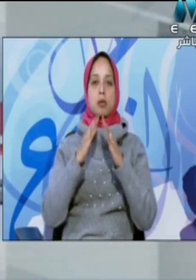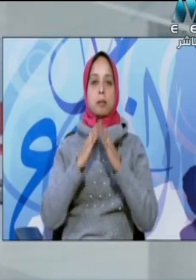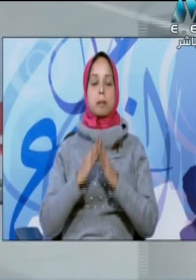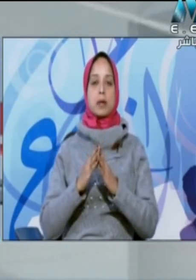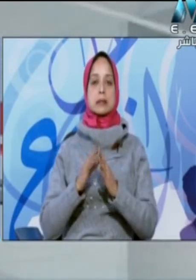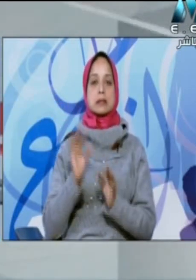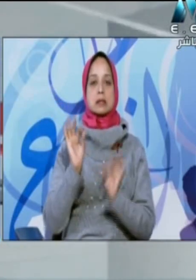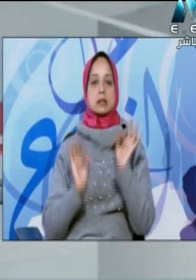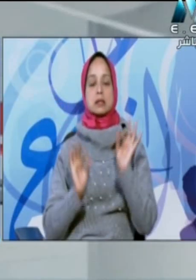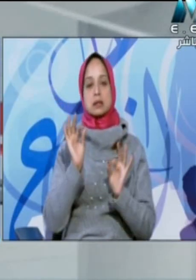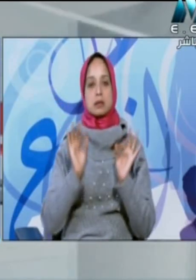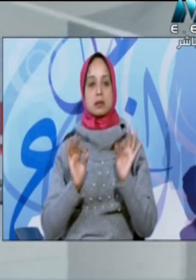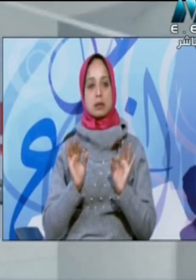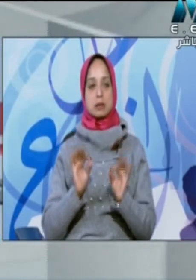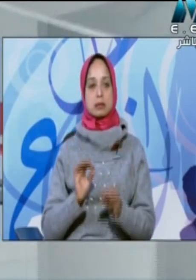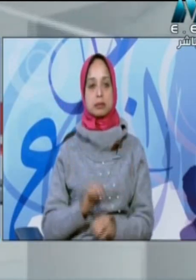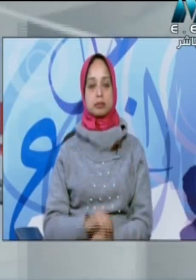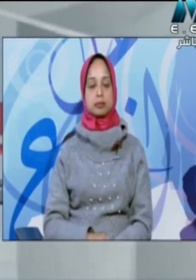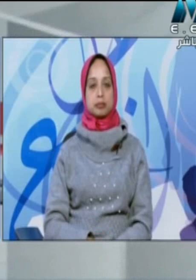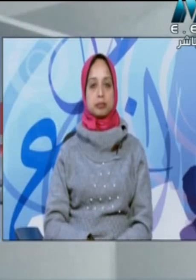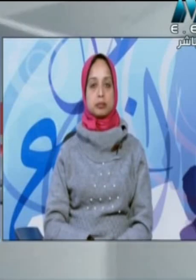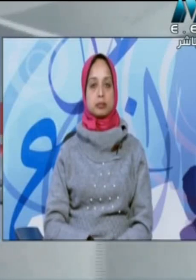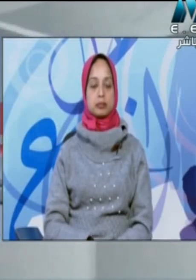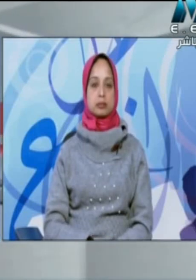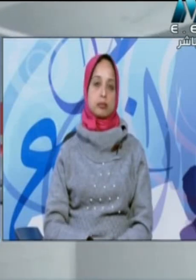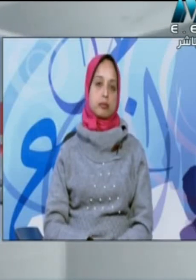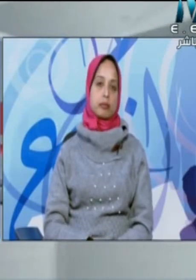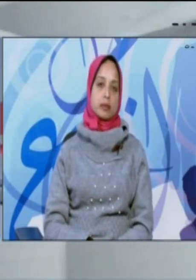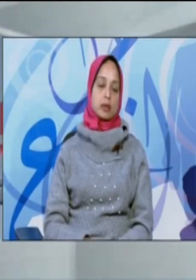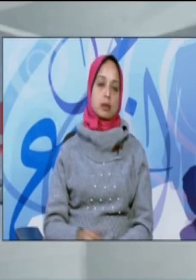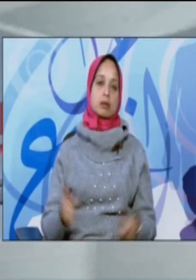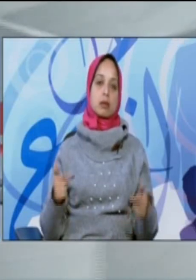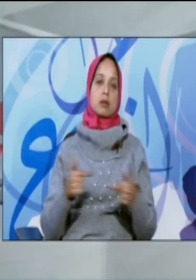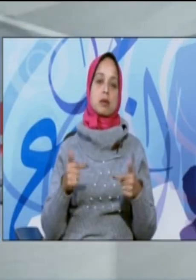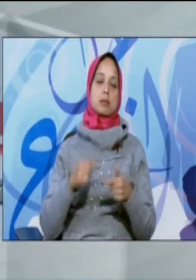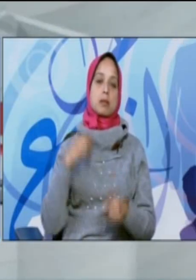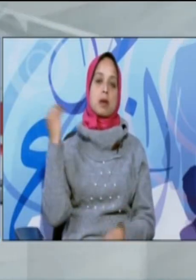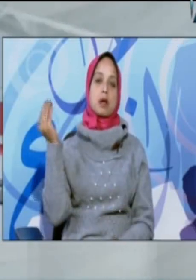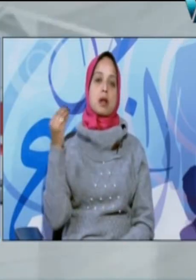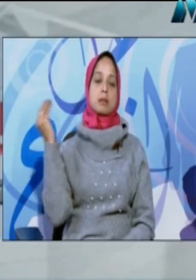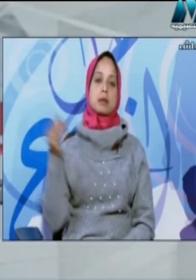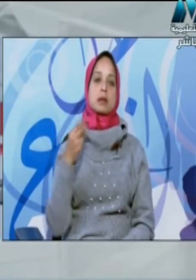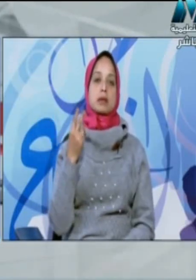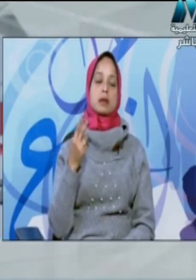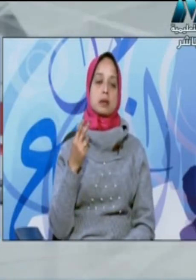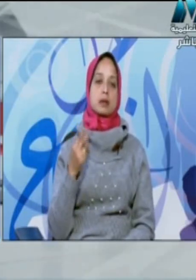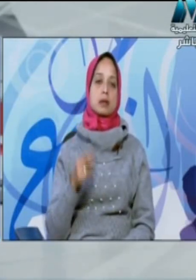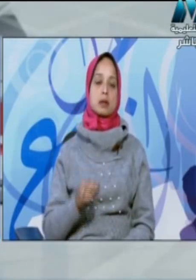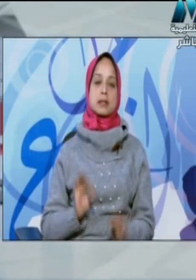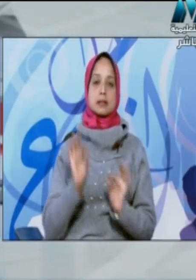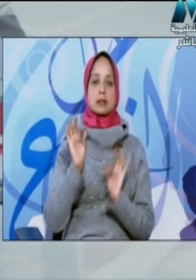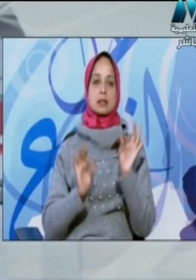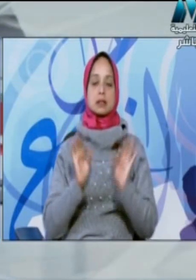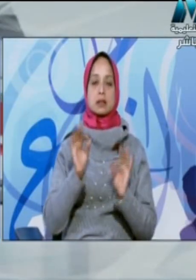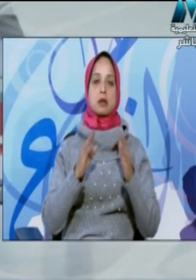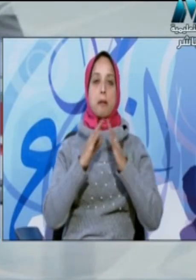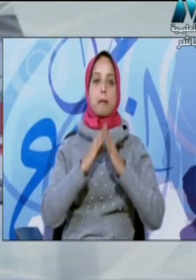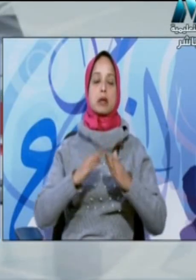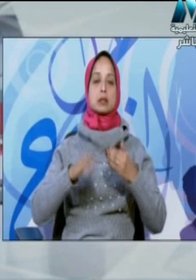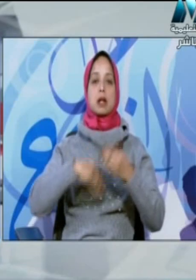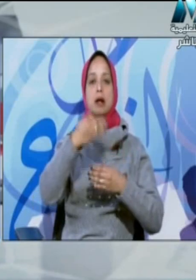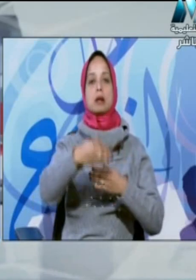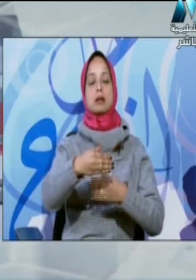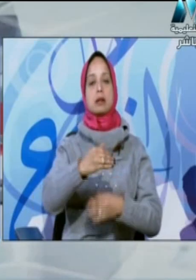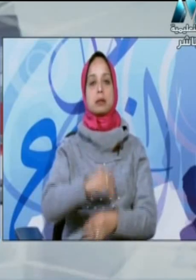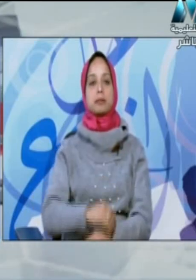العالميه الثانيه؟ لا، الحرب العالميه الثانيه وسياسه مصر الخارجيه. انا متذكر السؤال كويس. السؤال كان بيقول لي السنه اللي